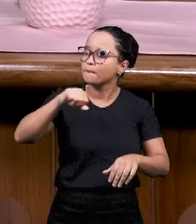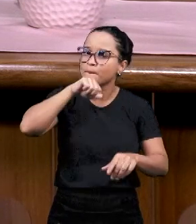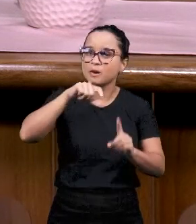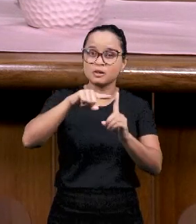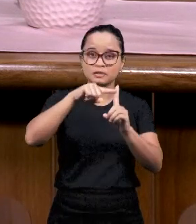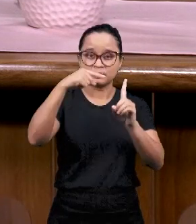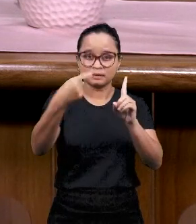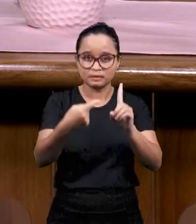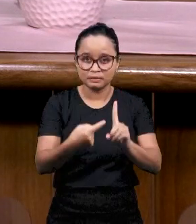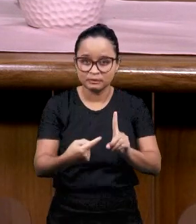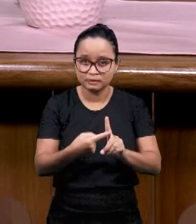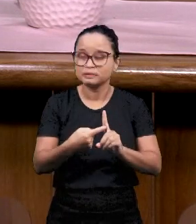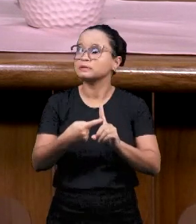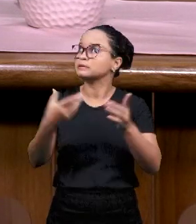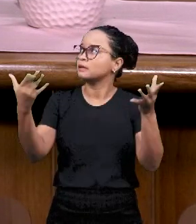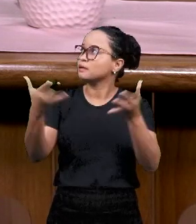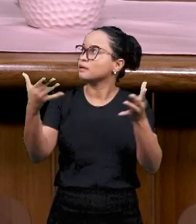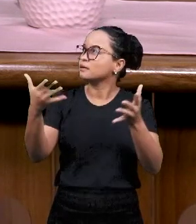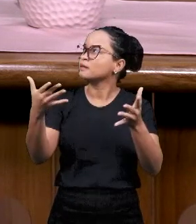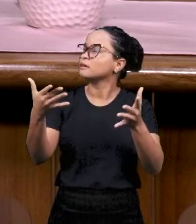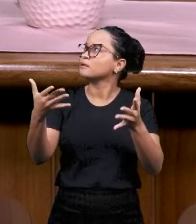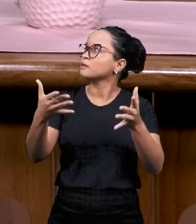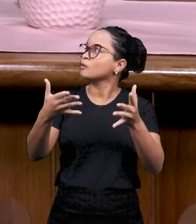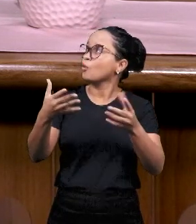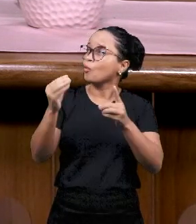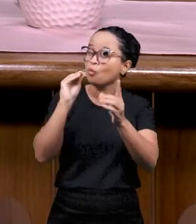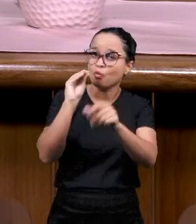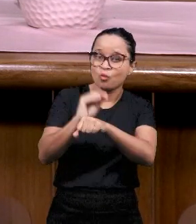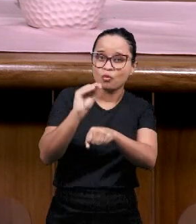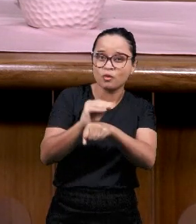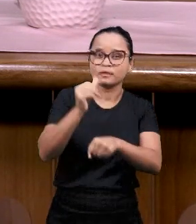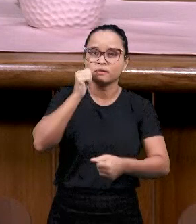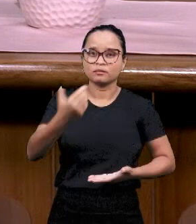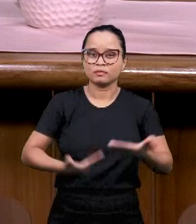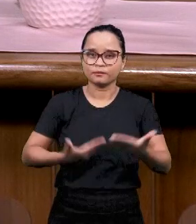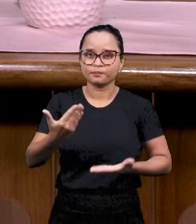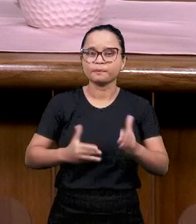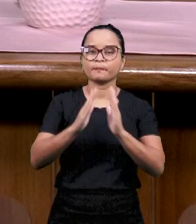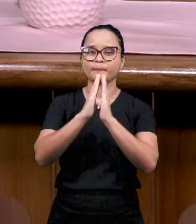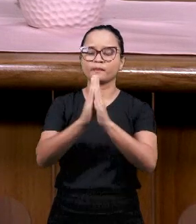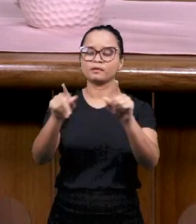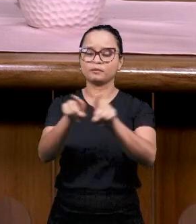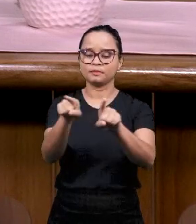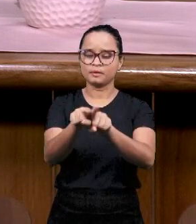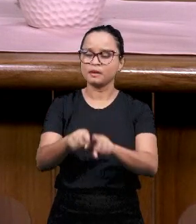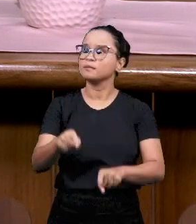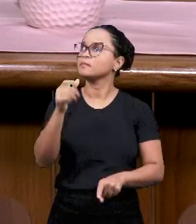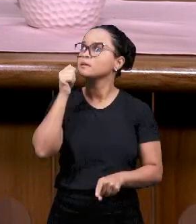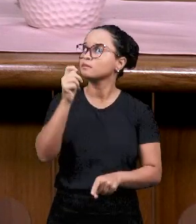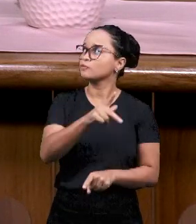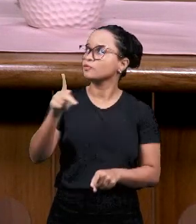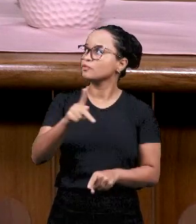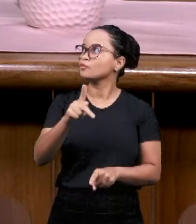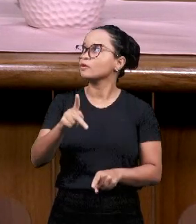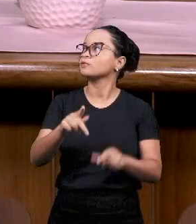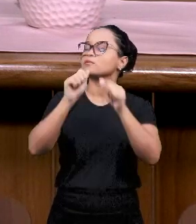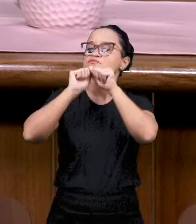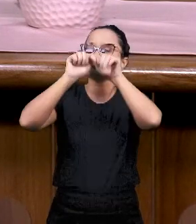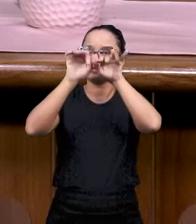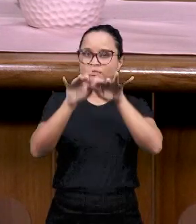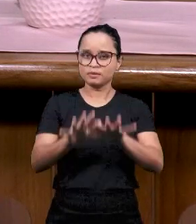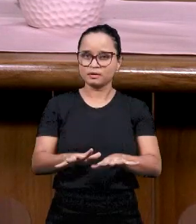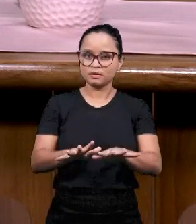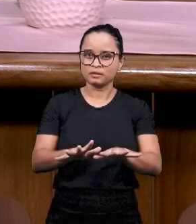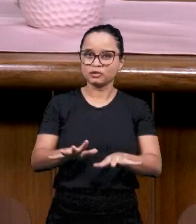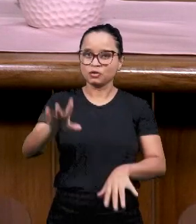qui sont enceintes, qui engendrent leurs enfants. Garde tes servantes de tout mal. Nous prions pour les professeurs afin que